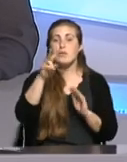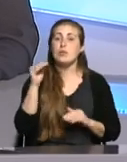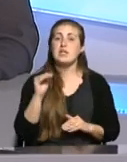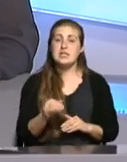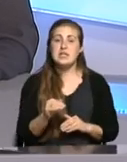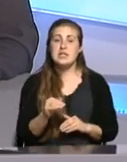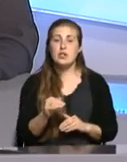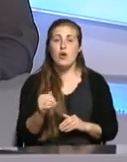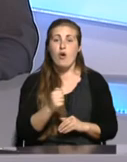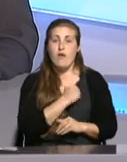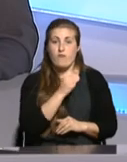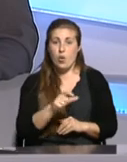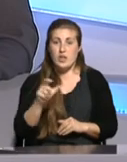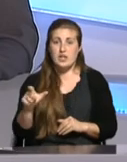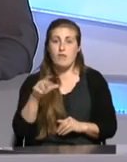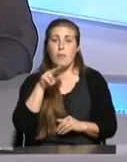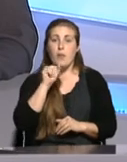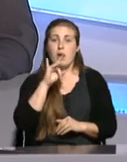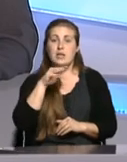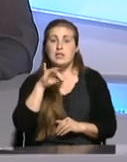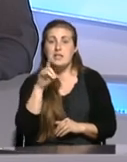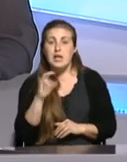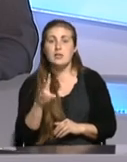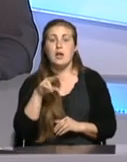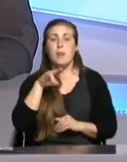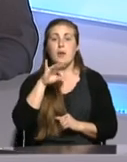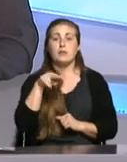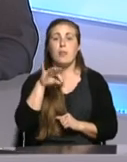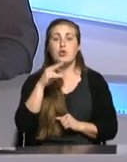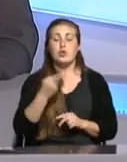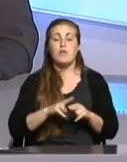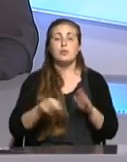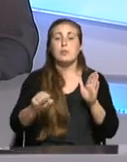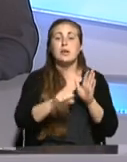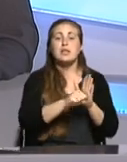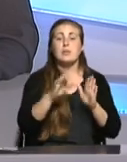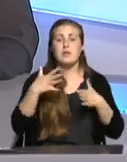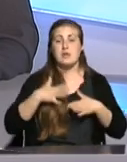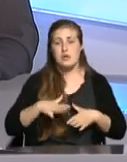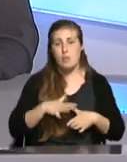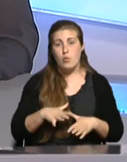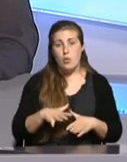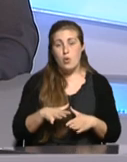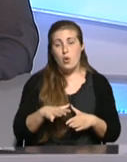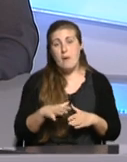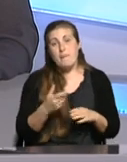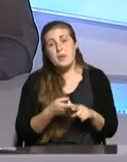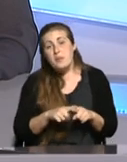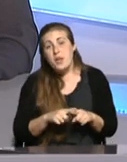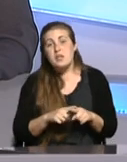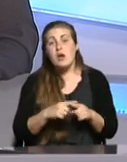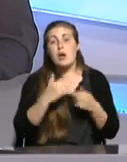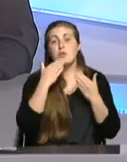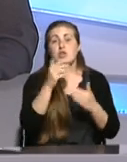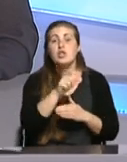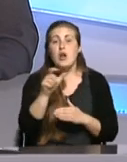воинов партизан и подпольщиков которые погибли в крыму тем не менее обращение граждан